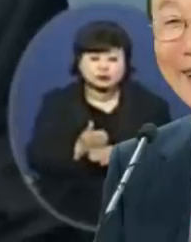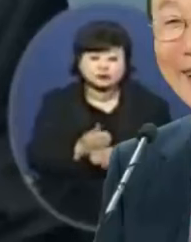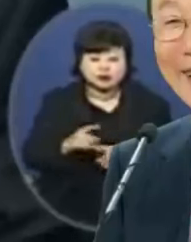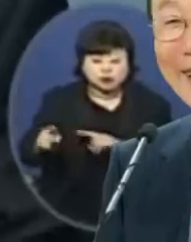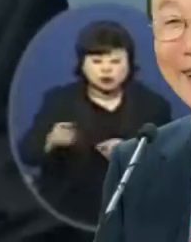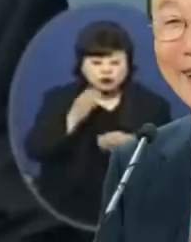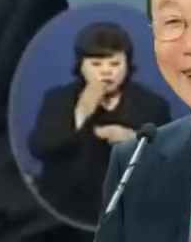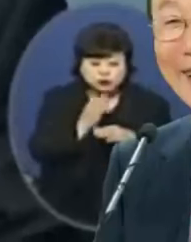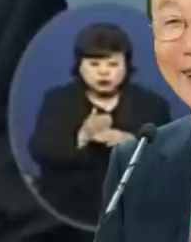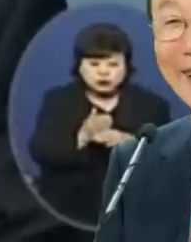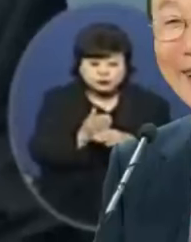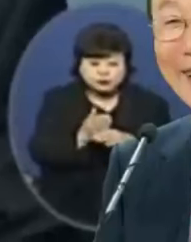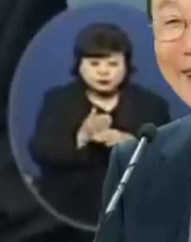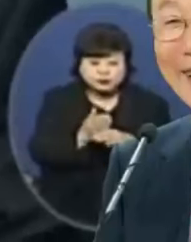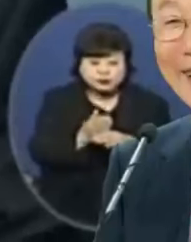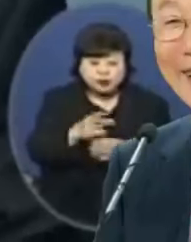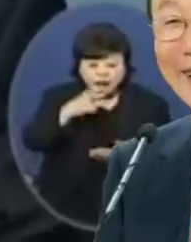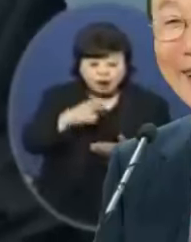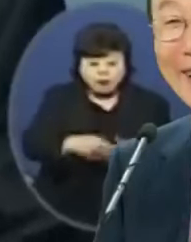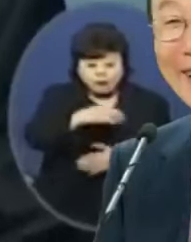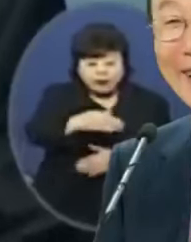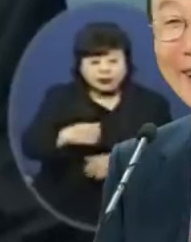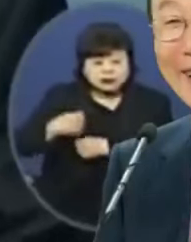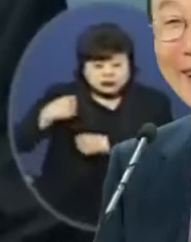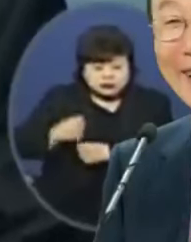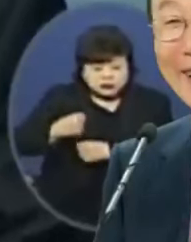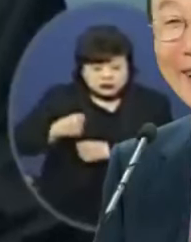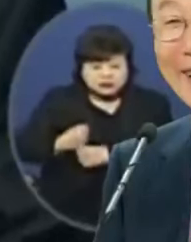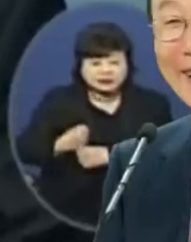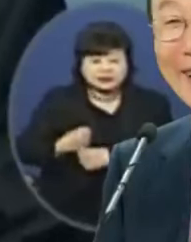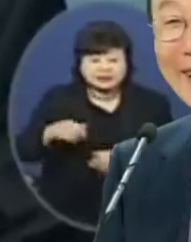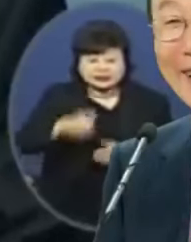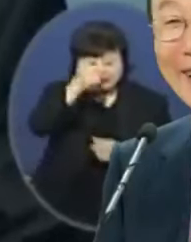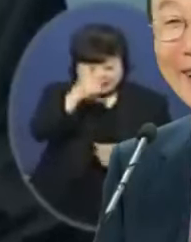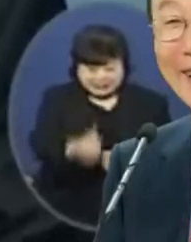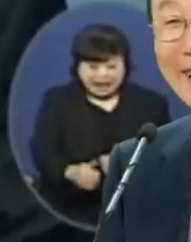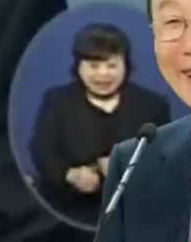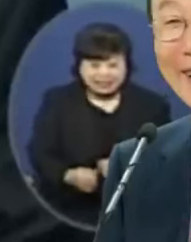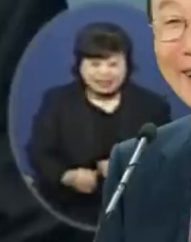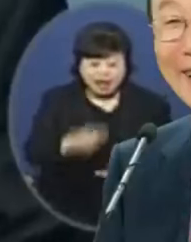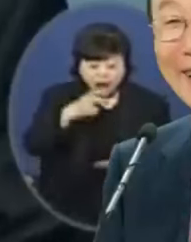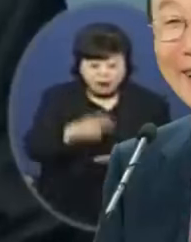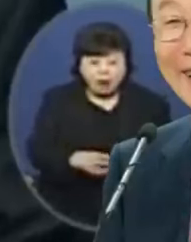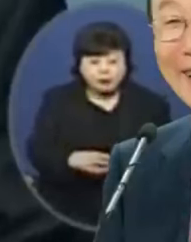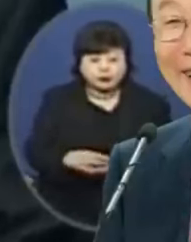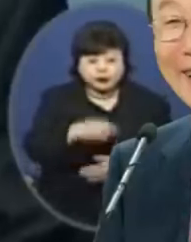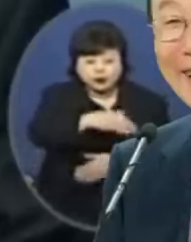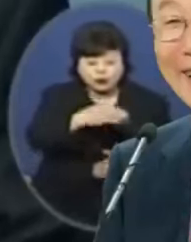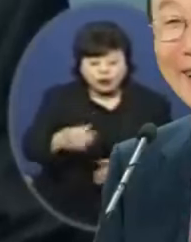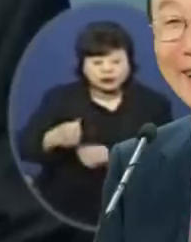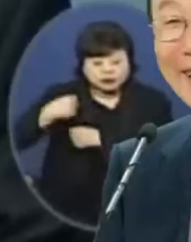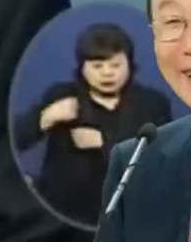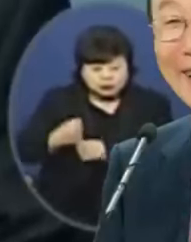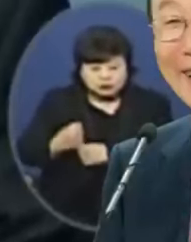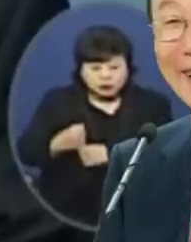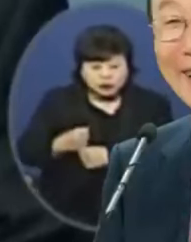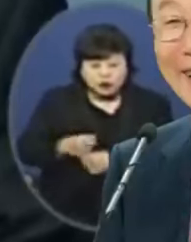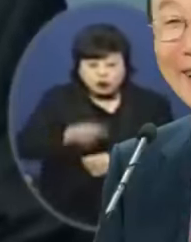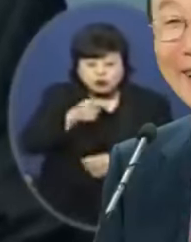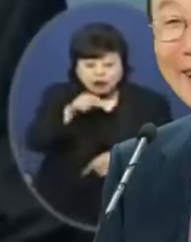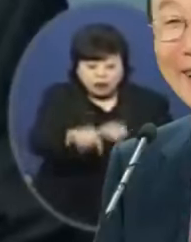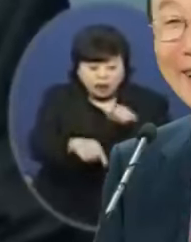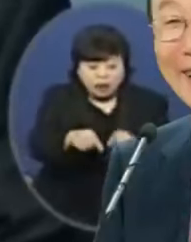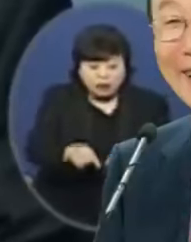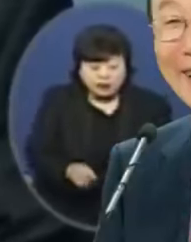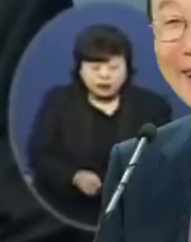통치의 중심인 법궤를 진 제사장들이 법궤를 메고 요단강에 들어갔었으면 요단강 물이 갈라질 것이라고